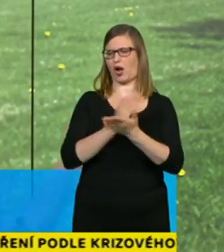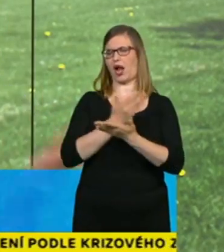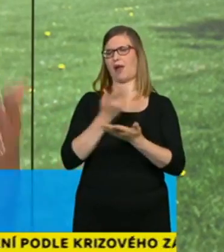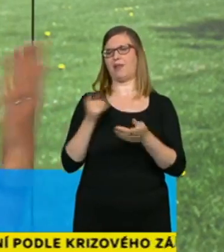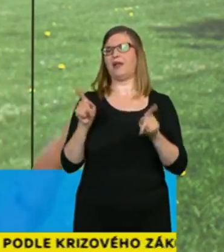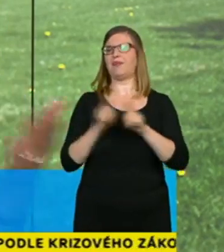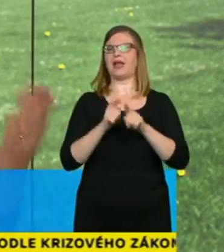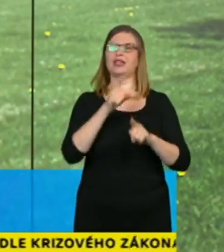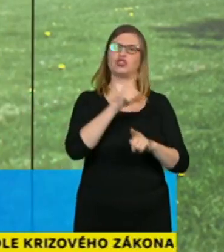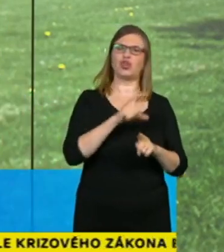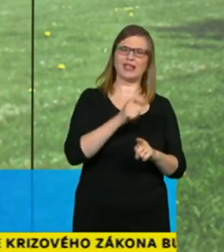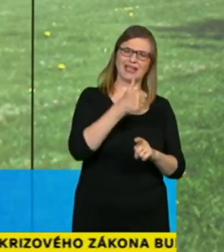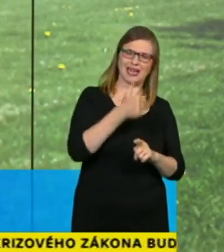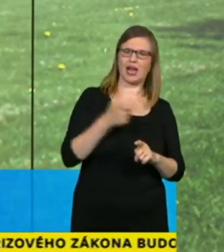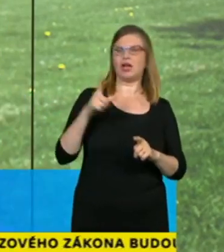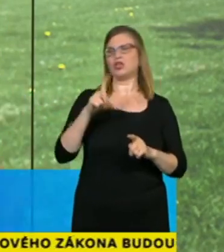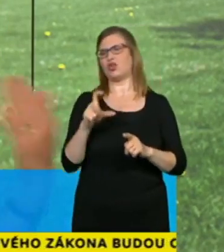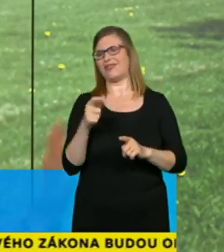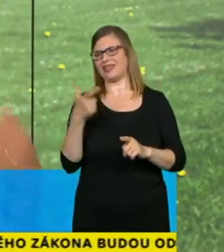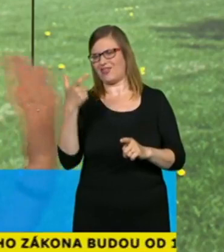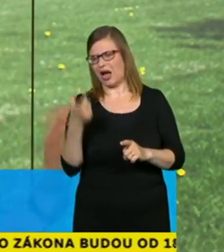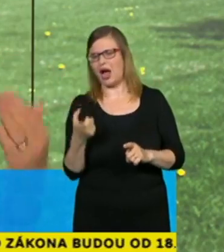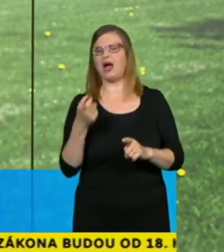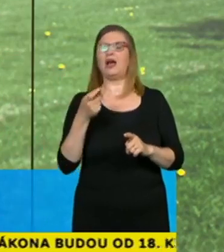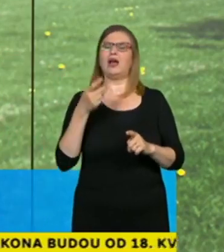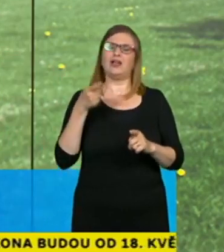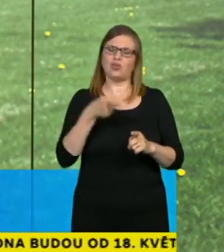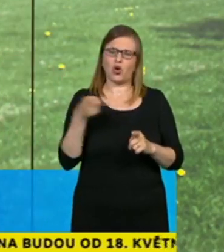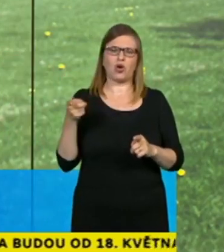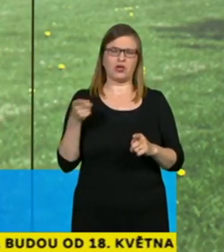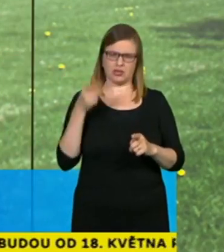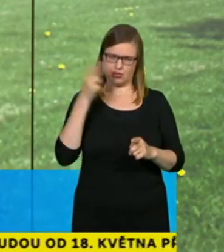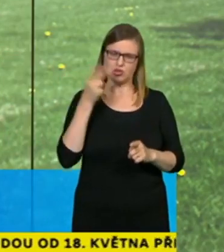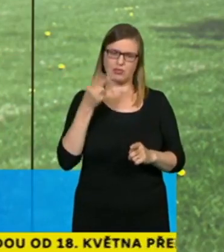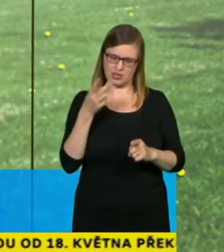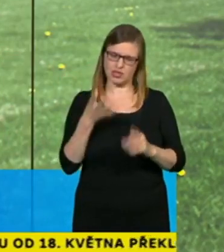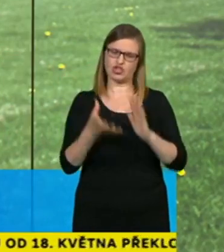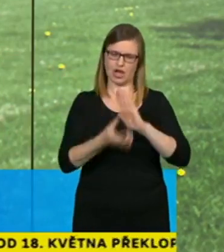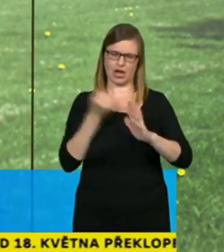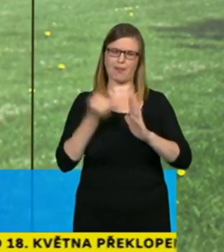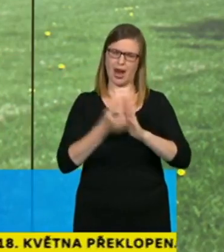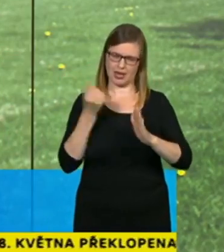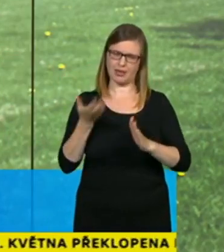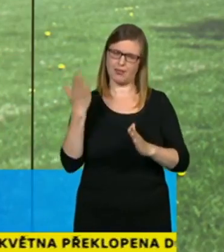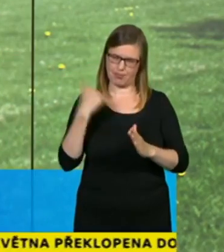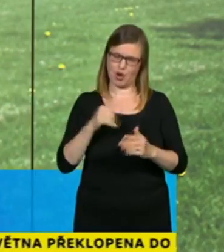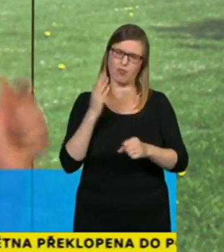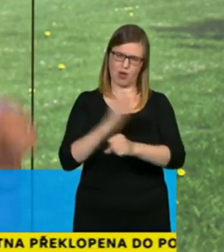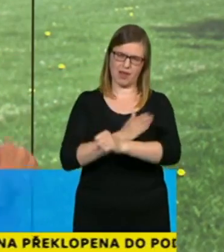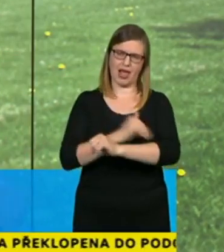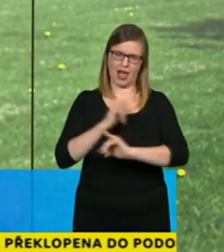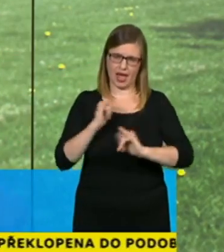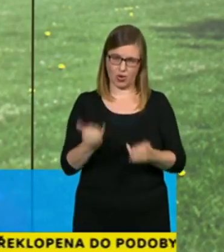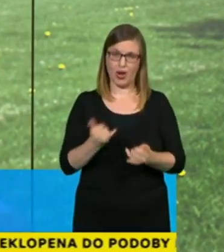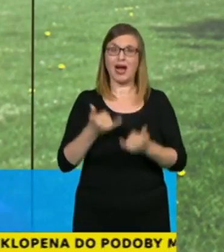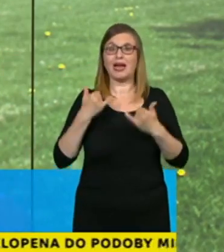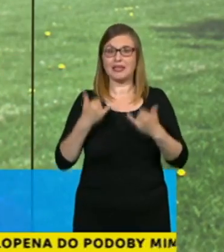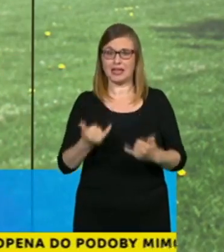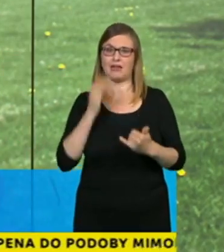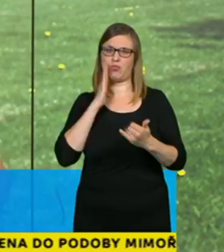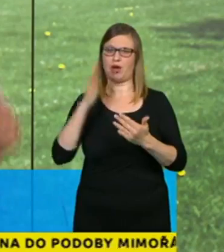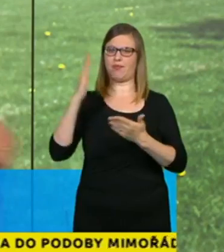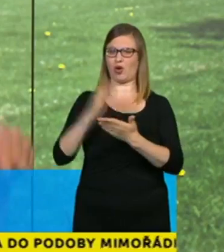ano, tam se prostě staly určité věci, které zbrzdily to čerpání, ale my se soustředíme teď na COVID 3 a určitě tam